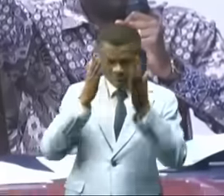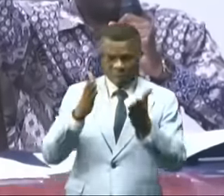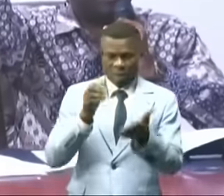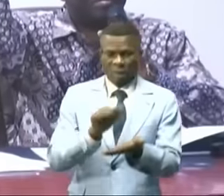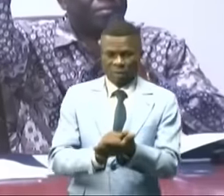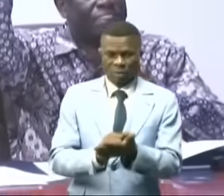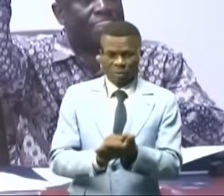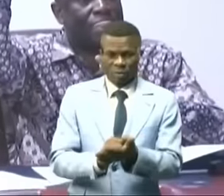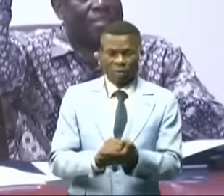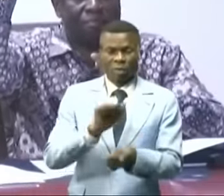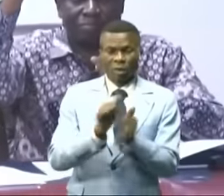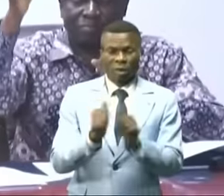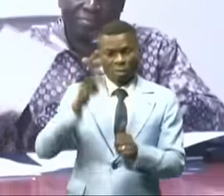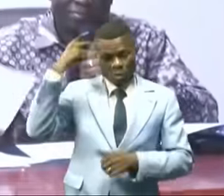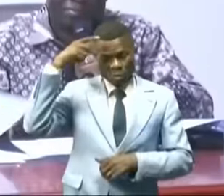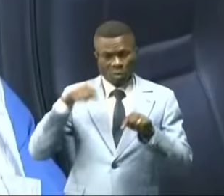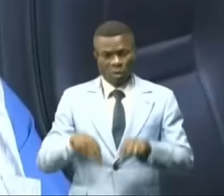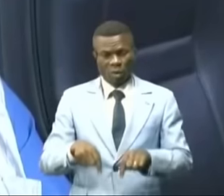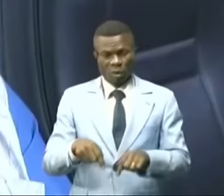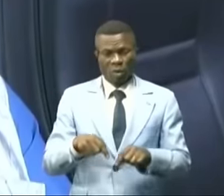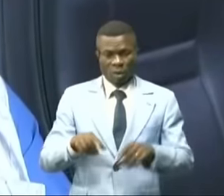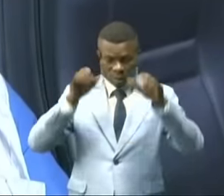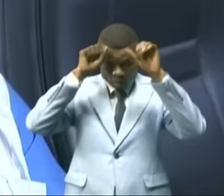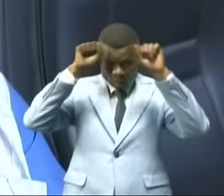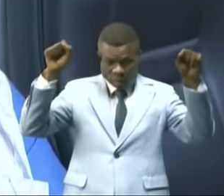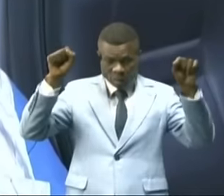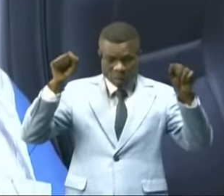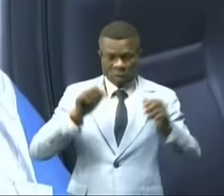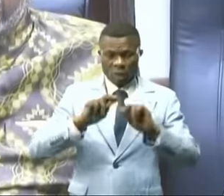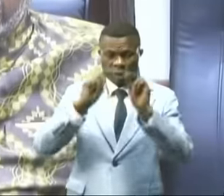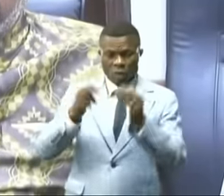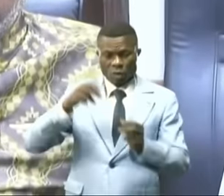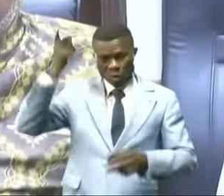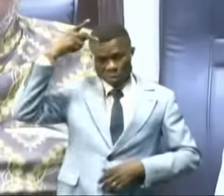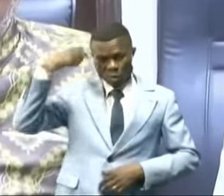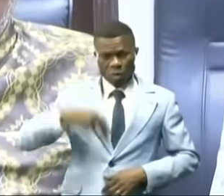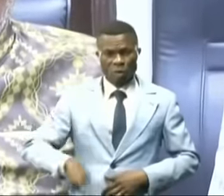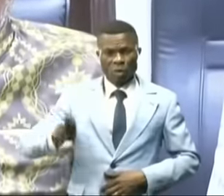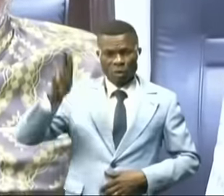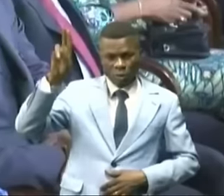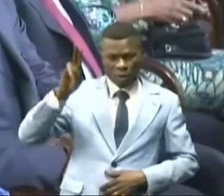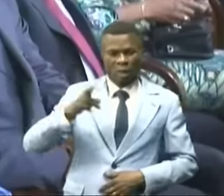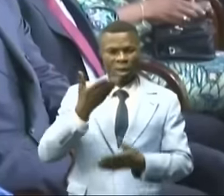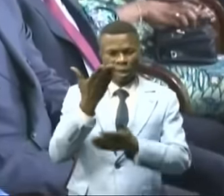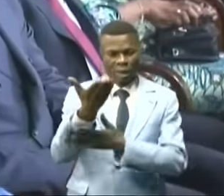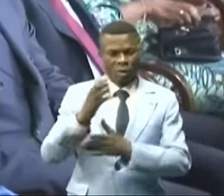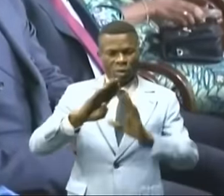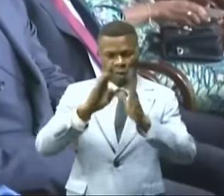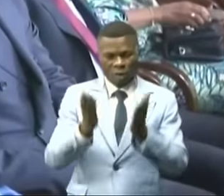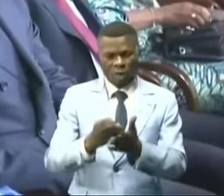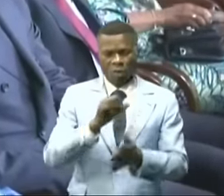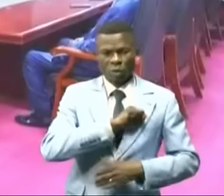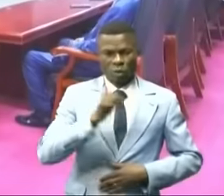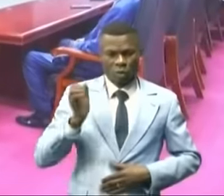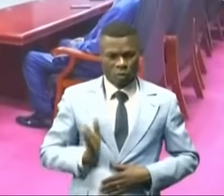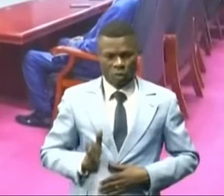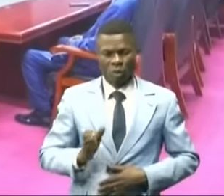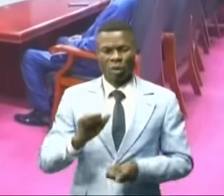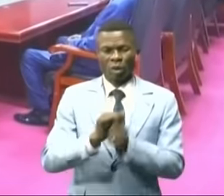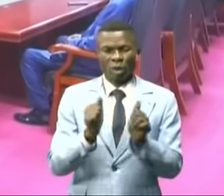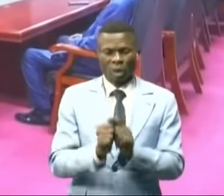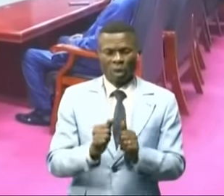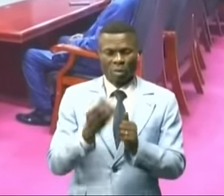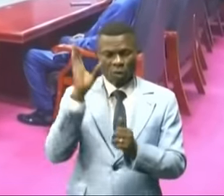Vu les enjeux politiques de l'ère, le président intermédiaire du parti présidentiel a conscientisé les uns et les autres sur les défis à relever